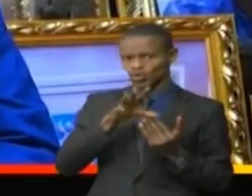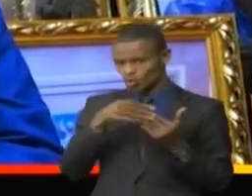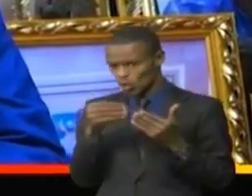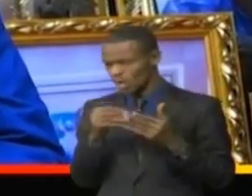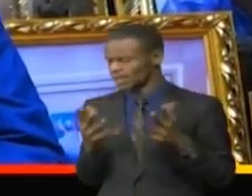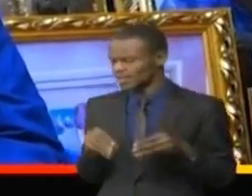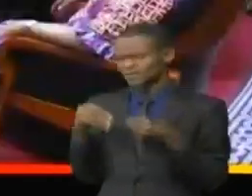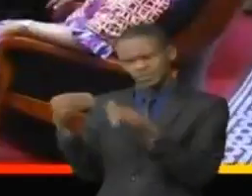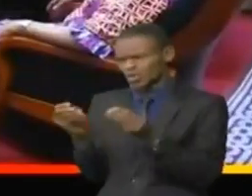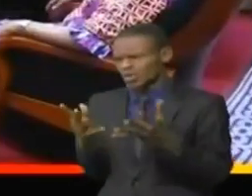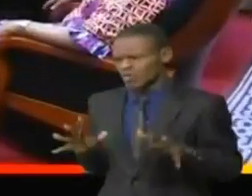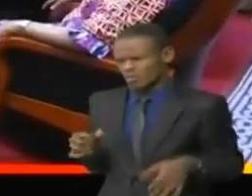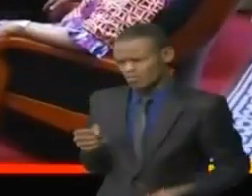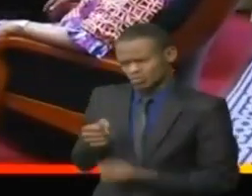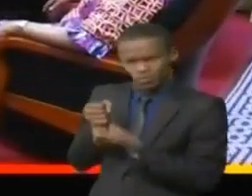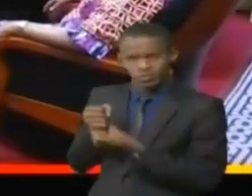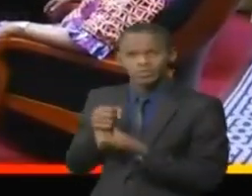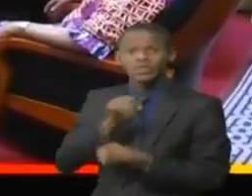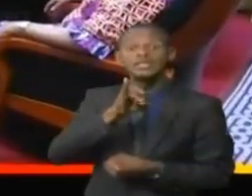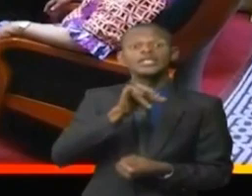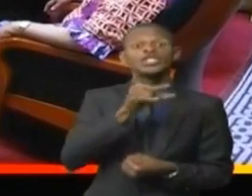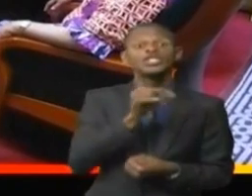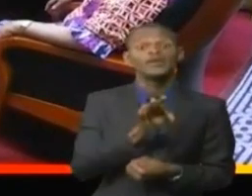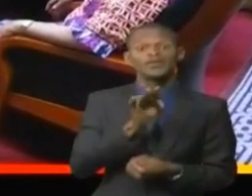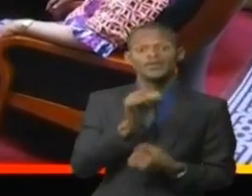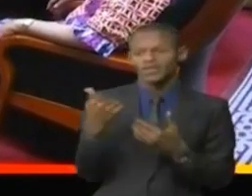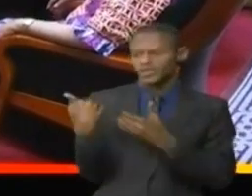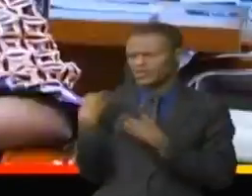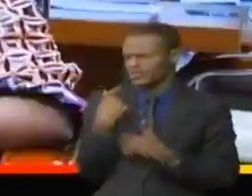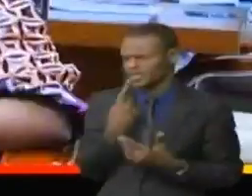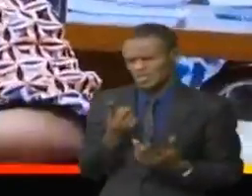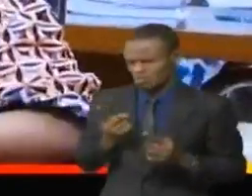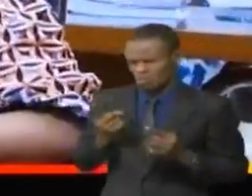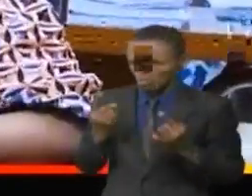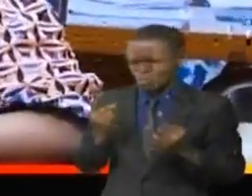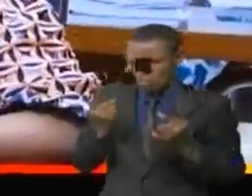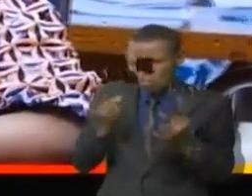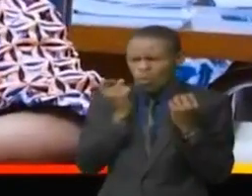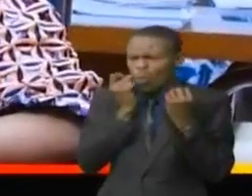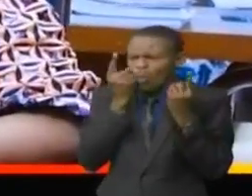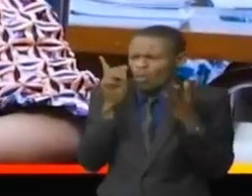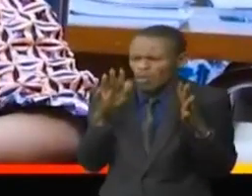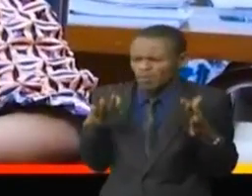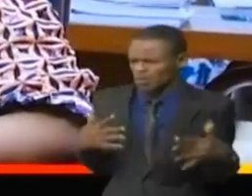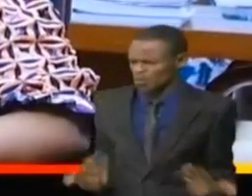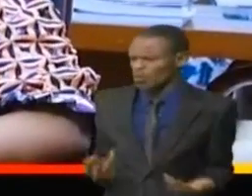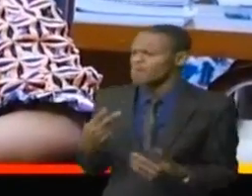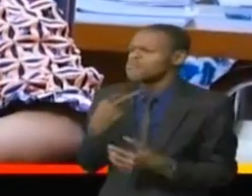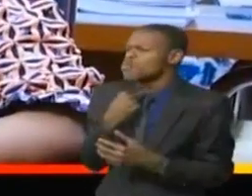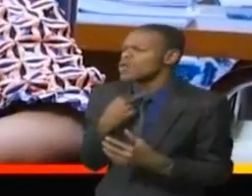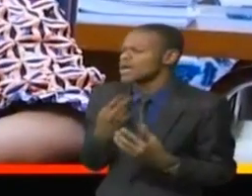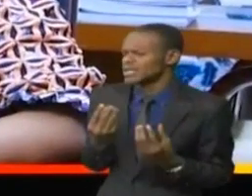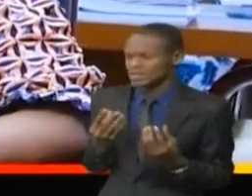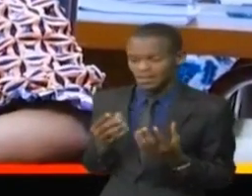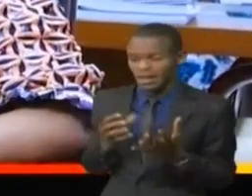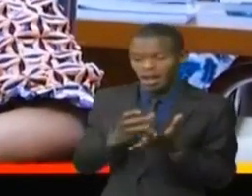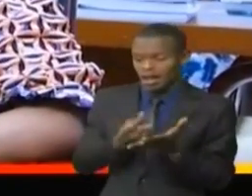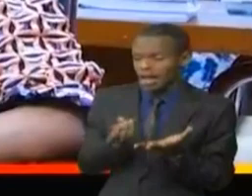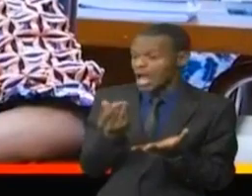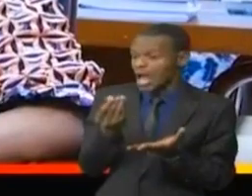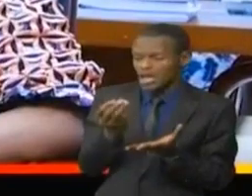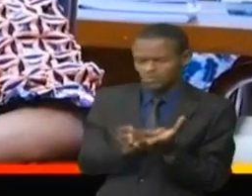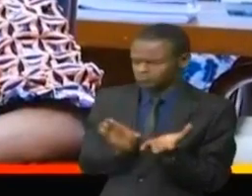est incompréhensible que les travaux dans cette province connaissent un arrêt alors qu'autant d'argent a été débloqué par